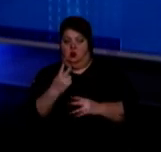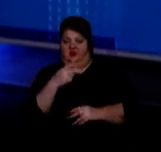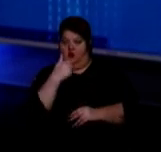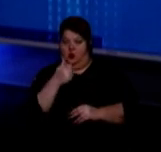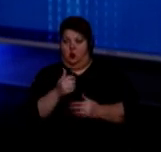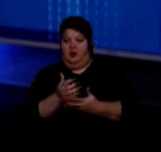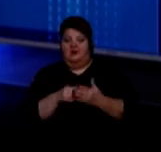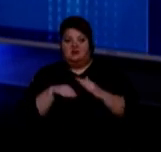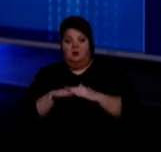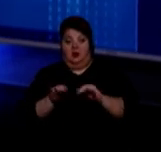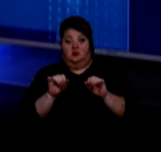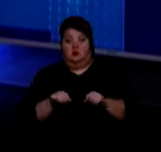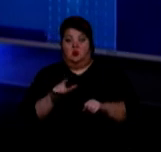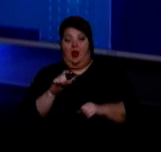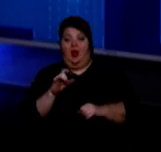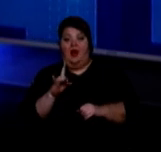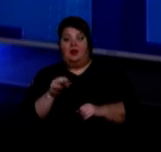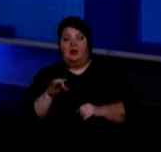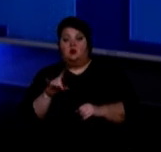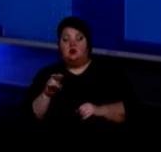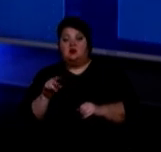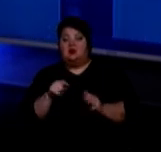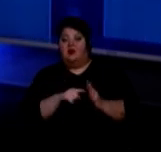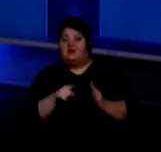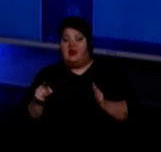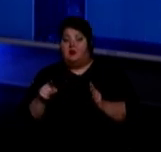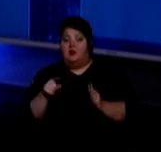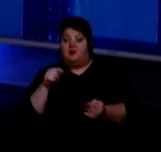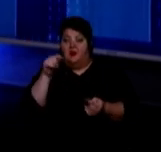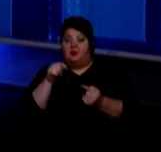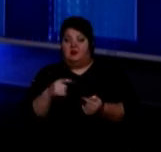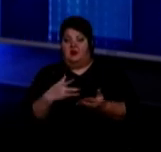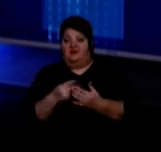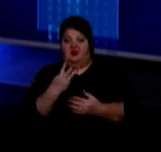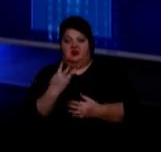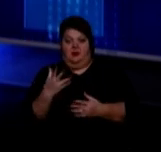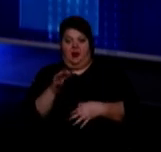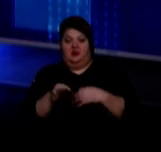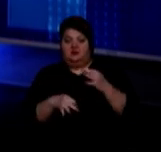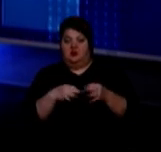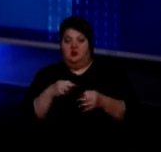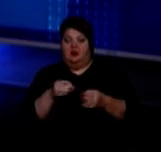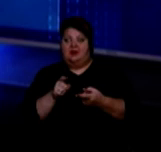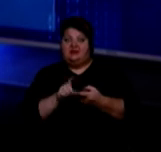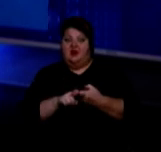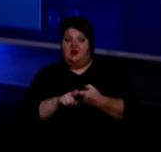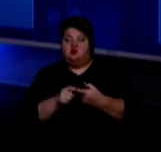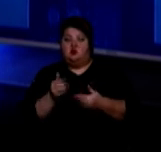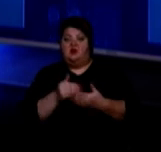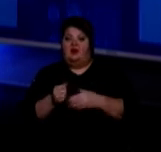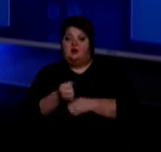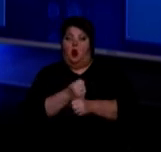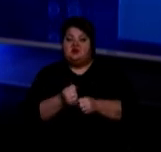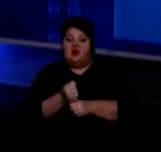зберігатися. А еритроцити, на жаль, вони мають термін придатності свій, 35 діб, в залежності від гемоконсерванта,